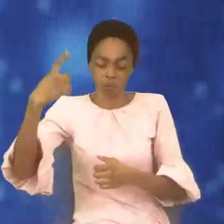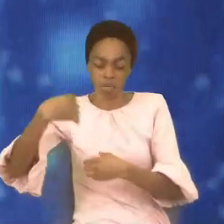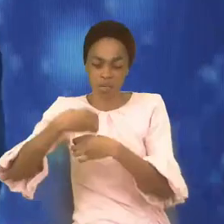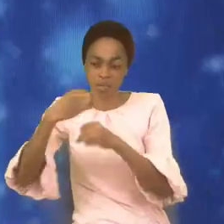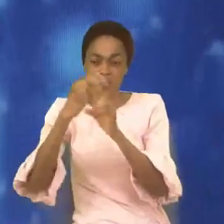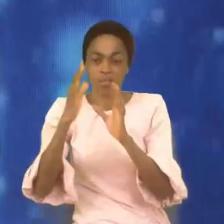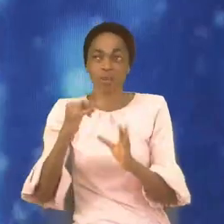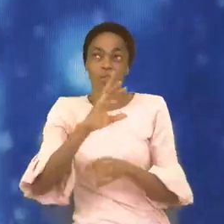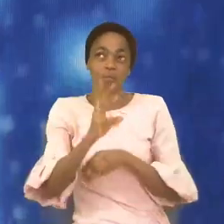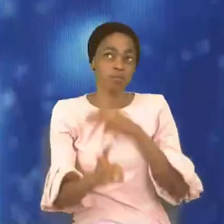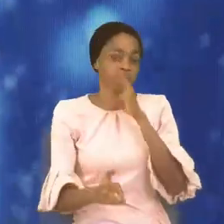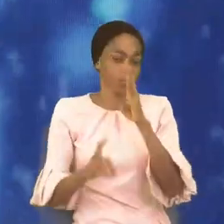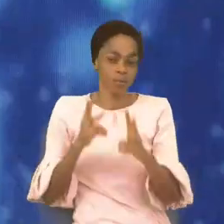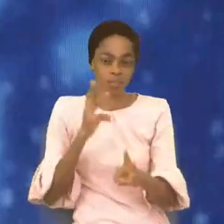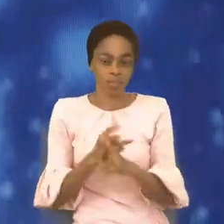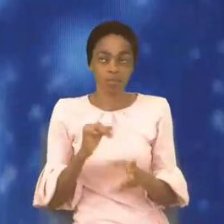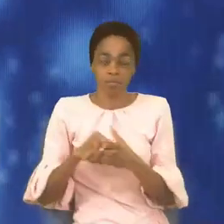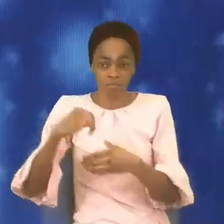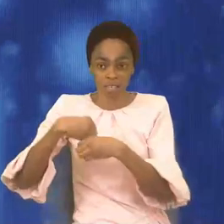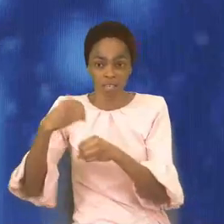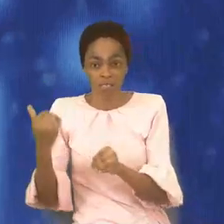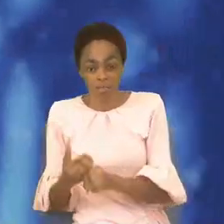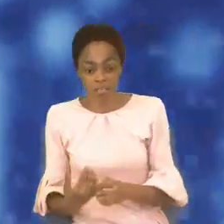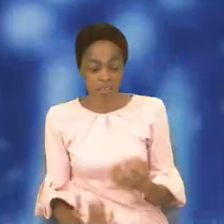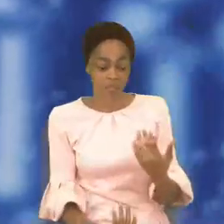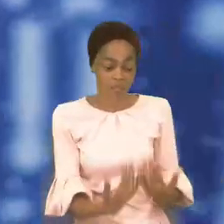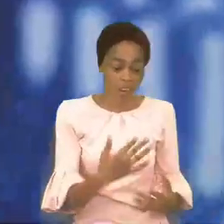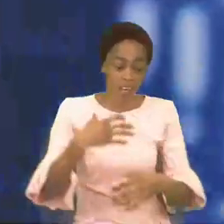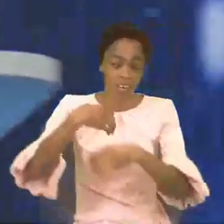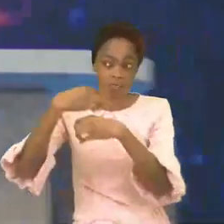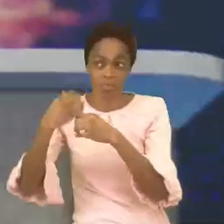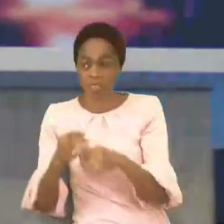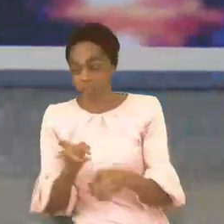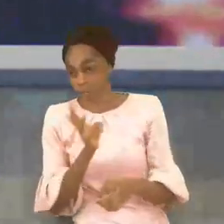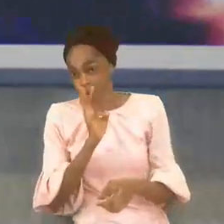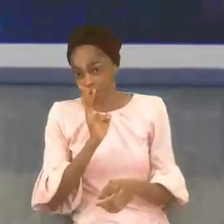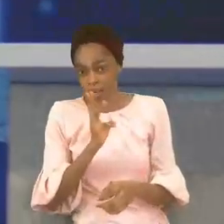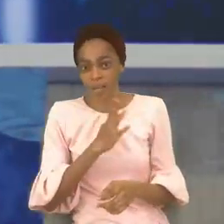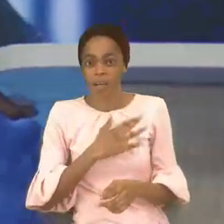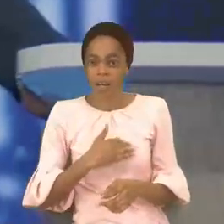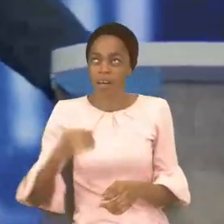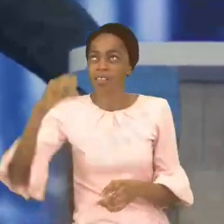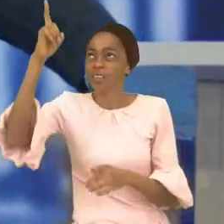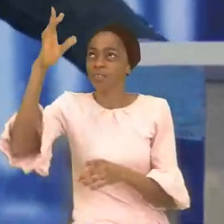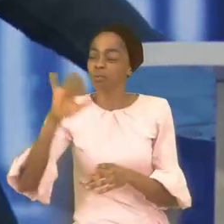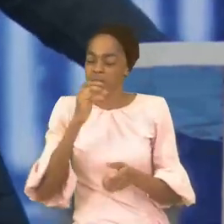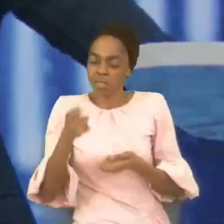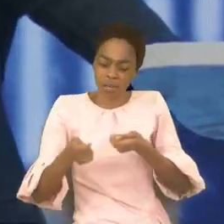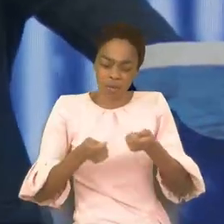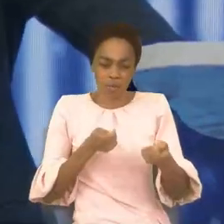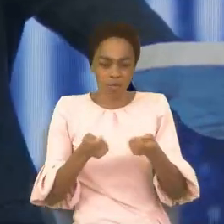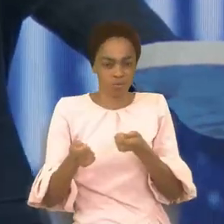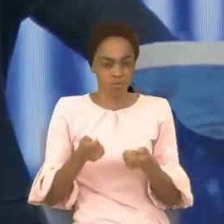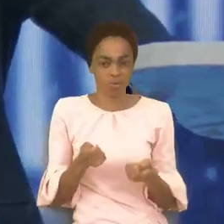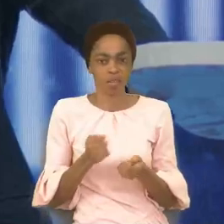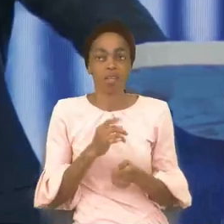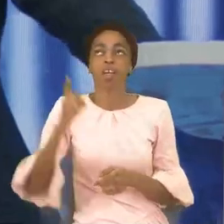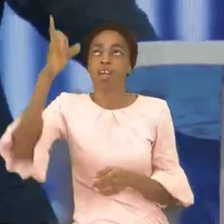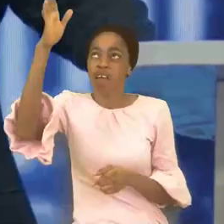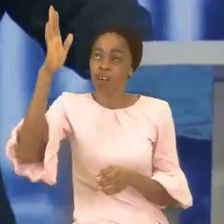créateur de l'univers. Il a créé le feu, il a créé l'eau, et il contrôle tout. Il